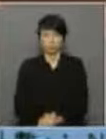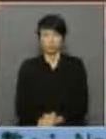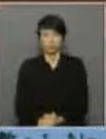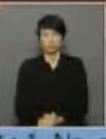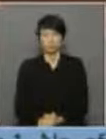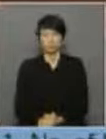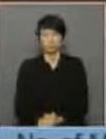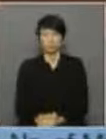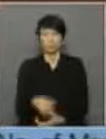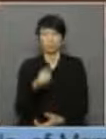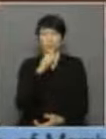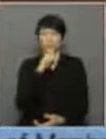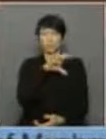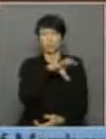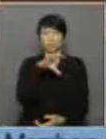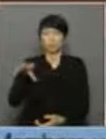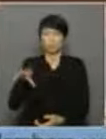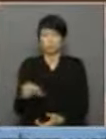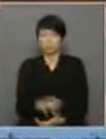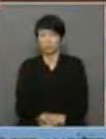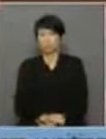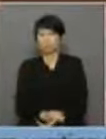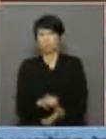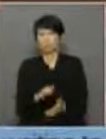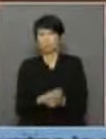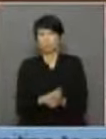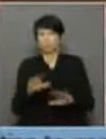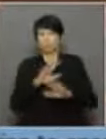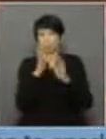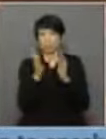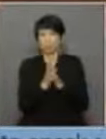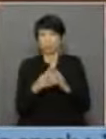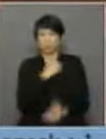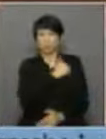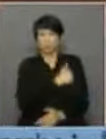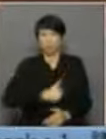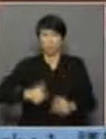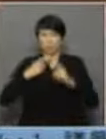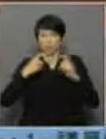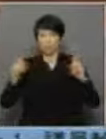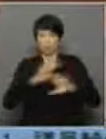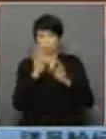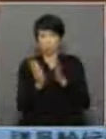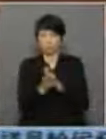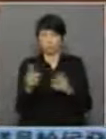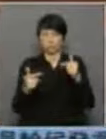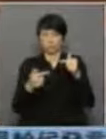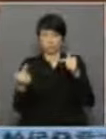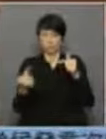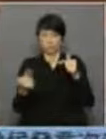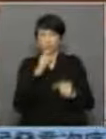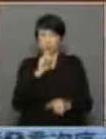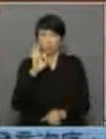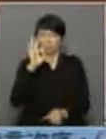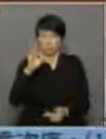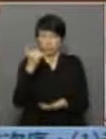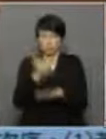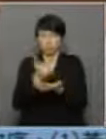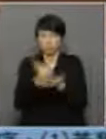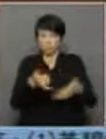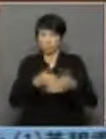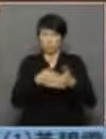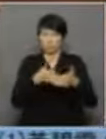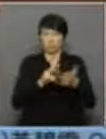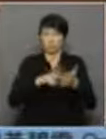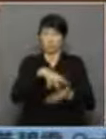咁有啲坊間嘅講法，啲陰謀論嚟嘅。日出康城全面落成之後，有10萬人居住，喺區議會可以攞到三席嘅，足以左右呢個立法會